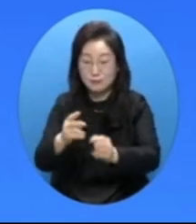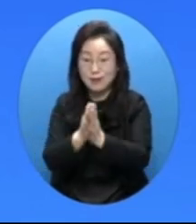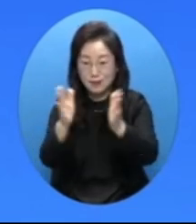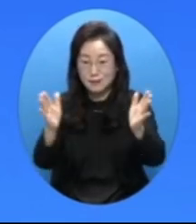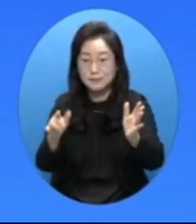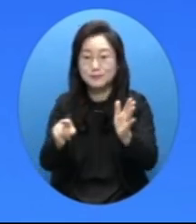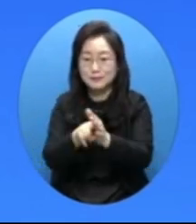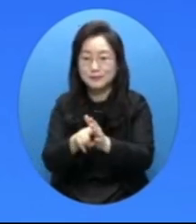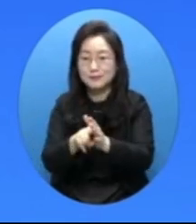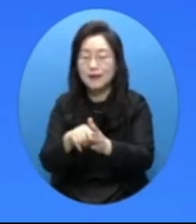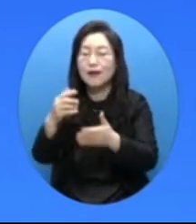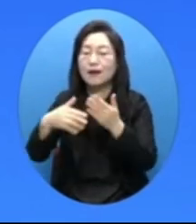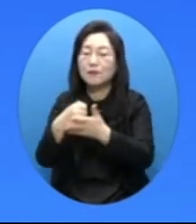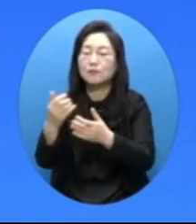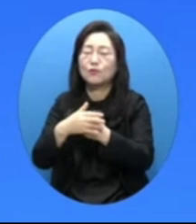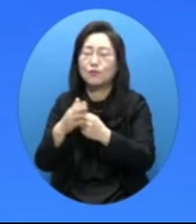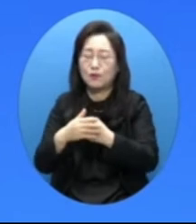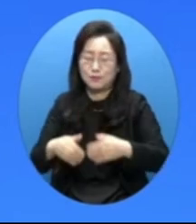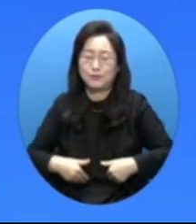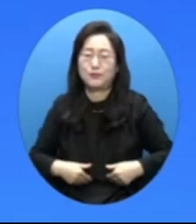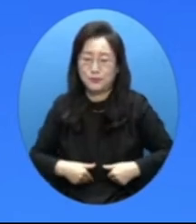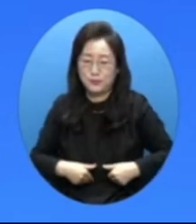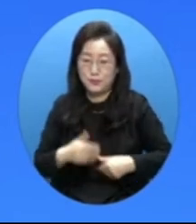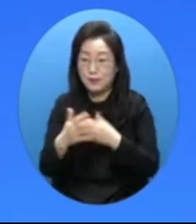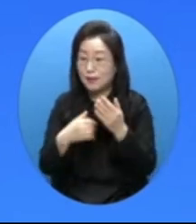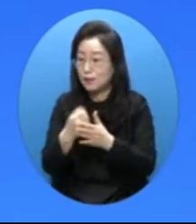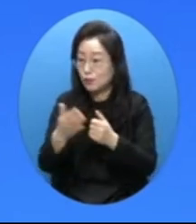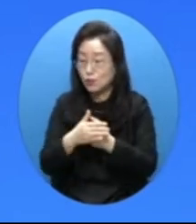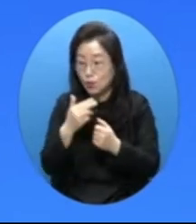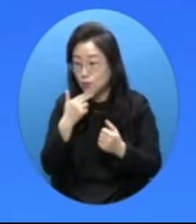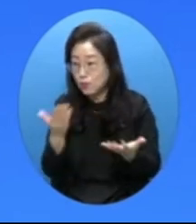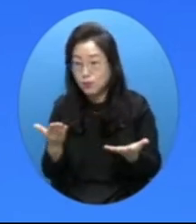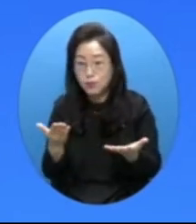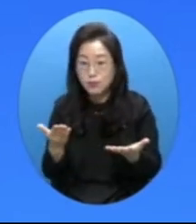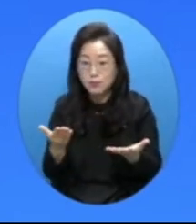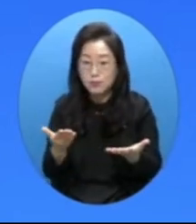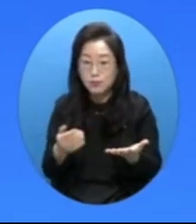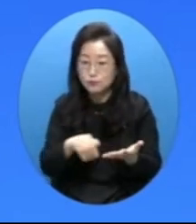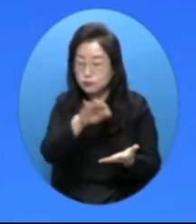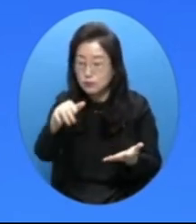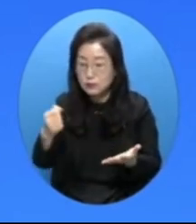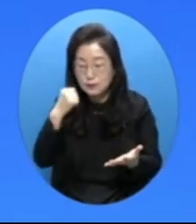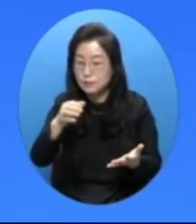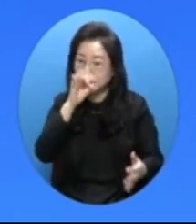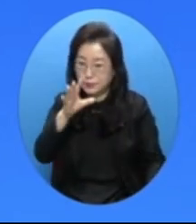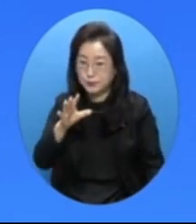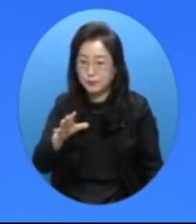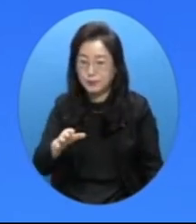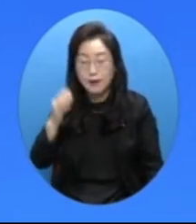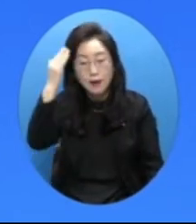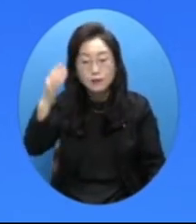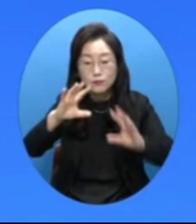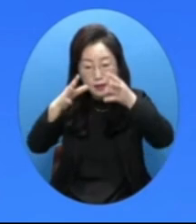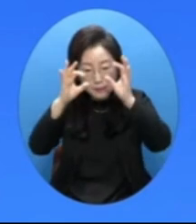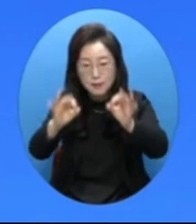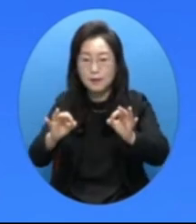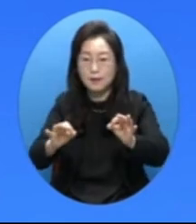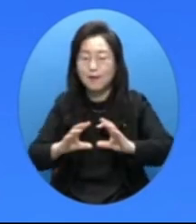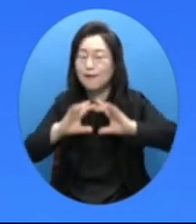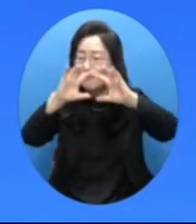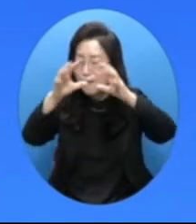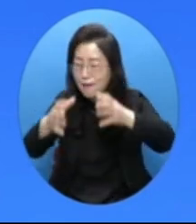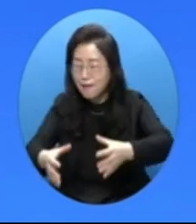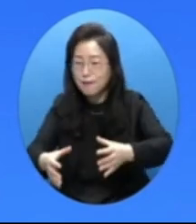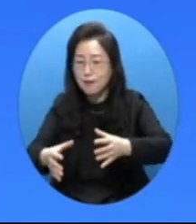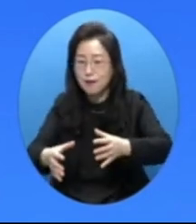하나님이 우리를 도우셔야 되는 것입니다 하나님의 돕지 않으시면 우리는 아무것도 할 수 없습니다 우리 대한민국만 봐도 전 세계에